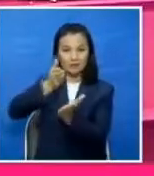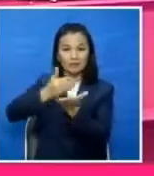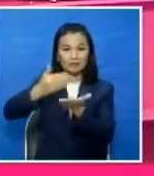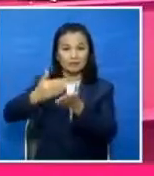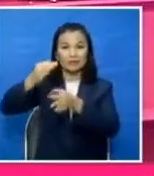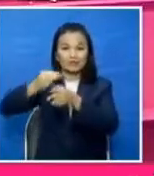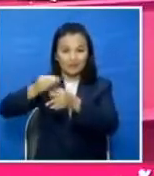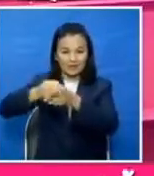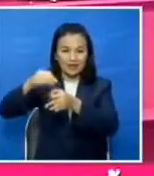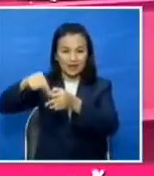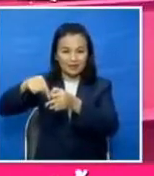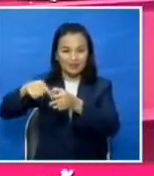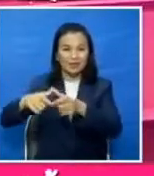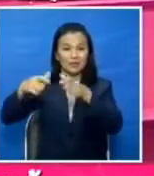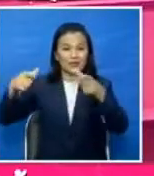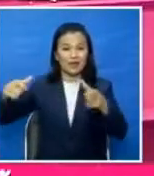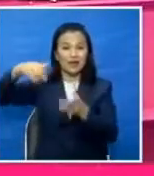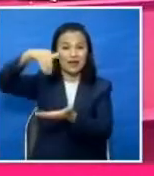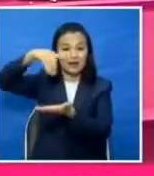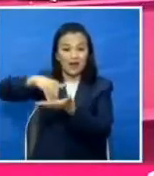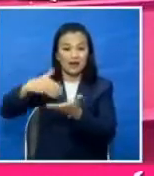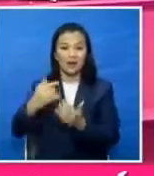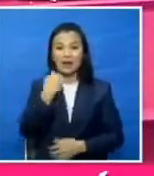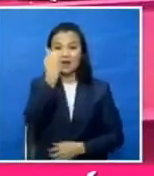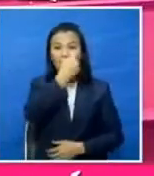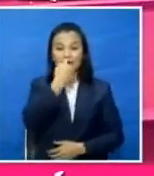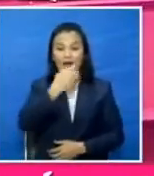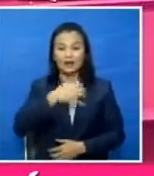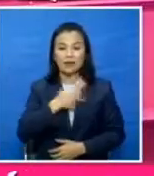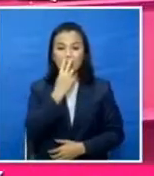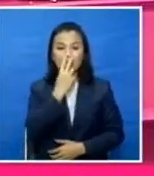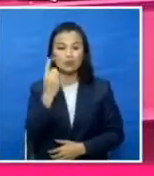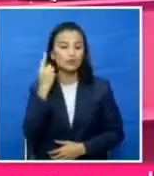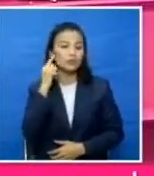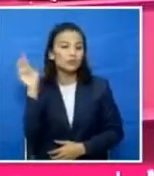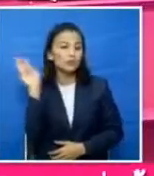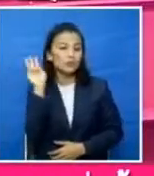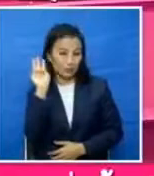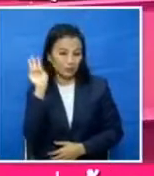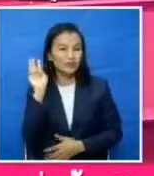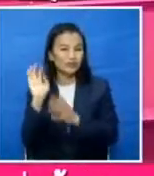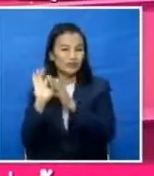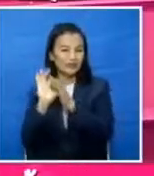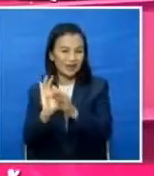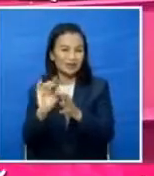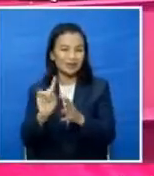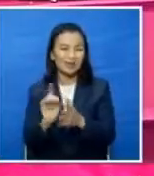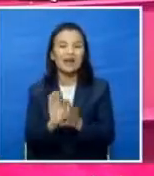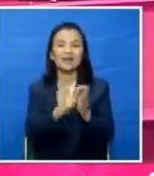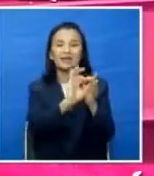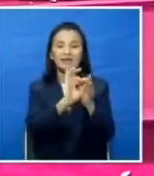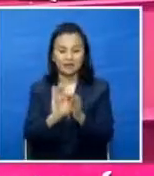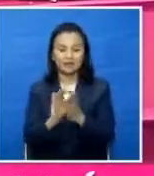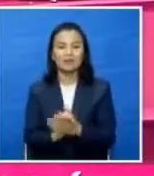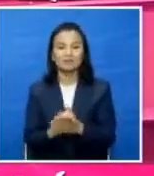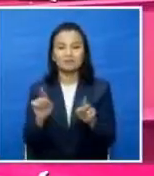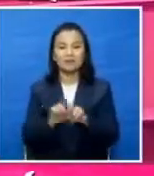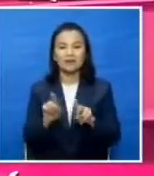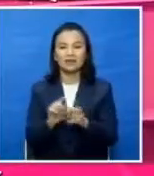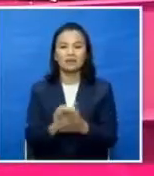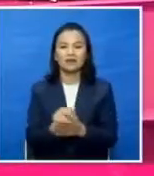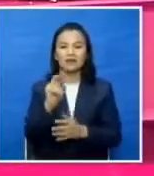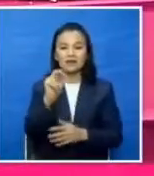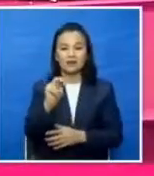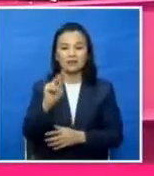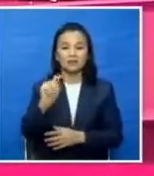ซึ่งคุณผู้ชมนะครับที่ประสงค์จะรับฟังการถ่ายทอดทางเสียงสามารถรับฟังนะครับได้ที่สถานีวิทยุกระจายเสียงแห่งประเทศไทยค